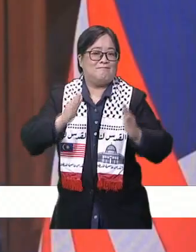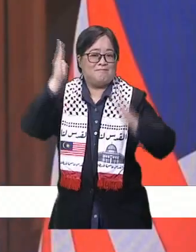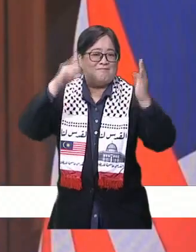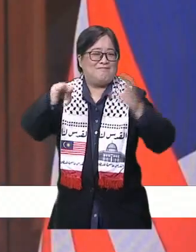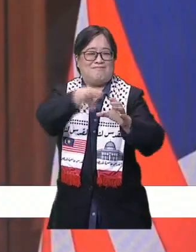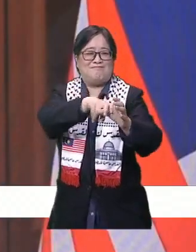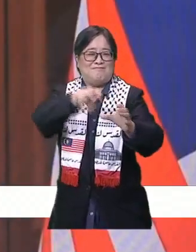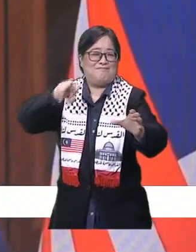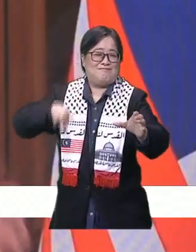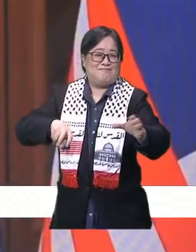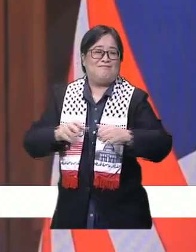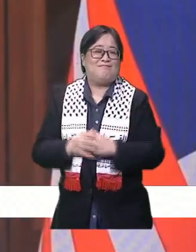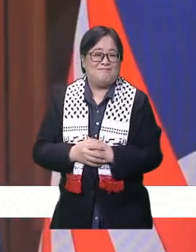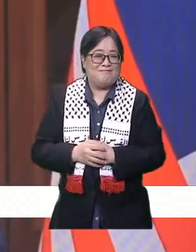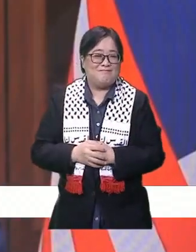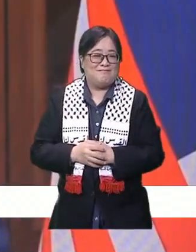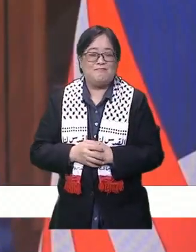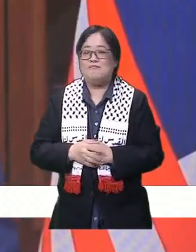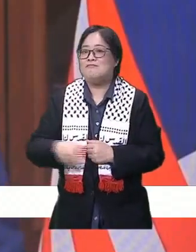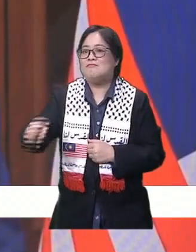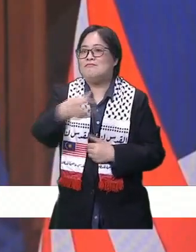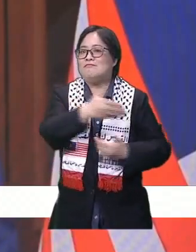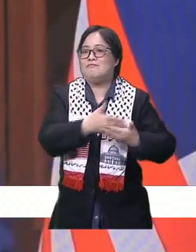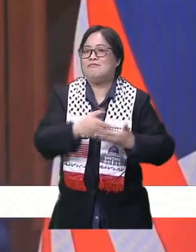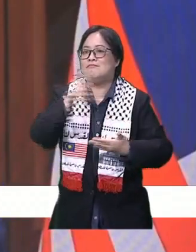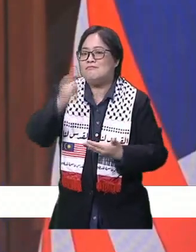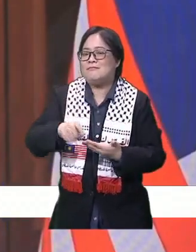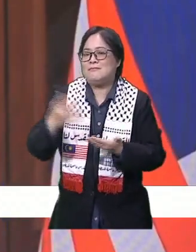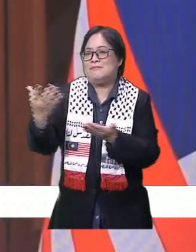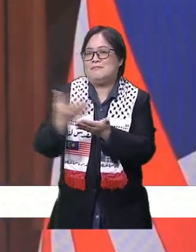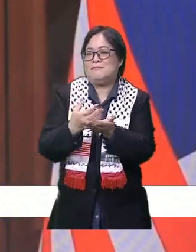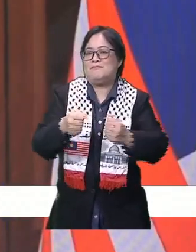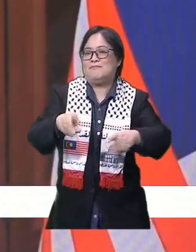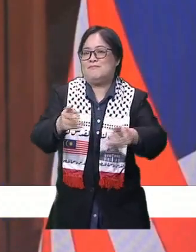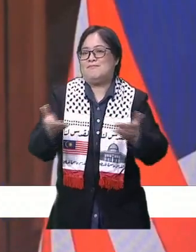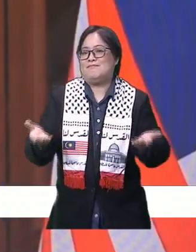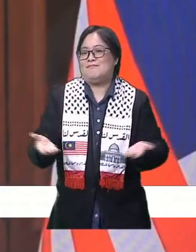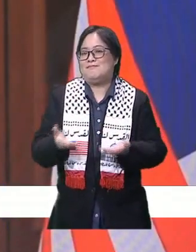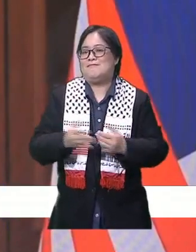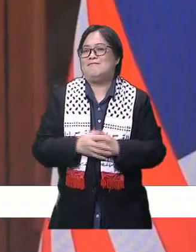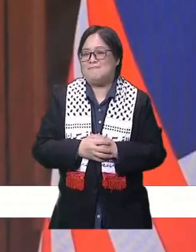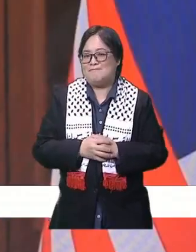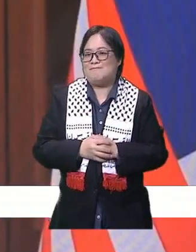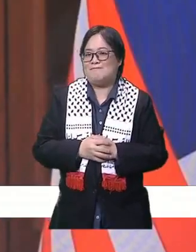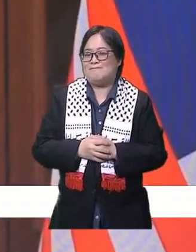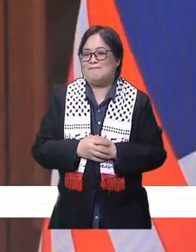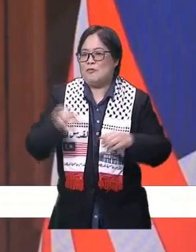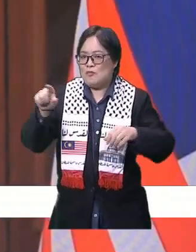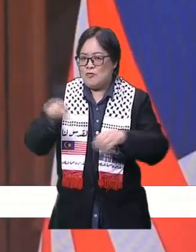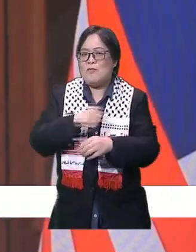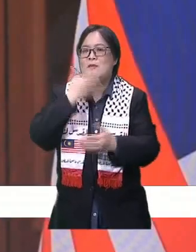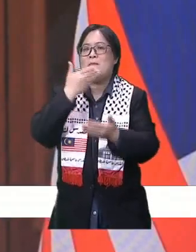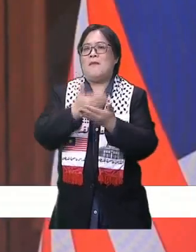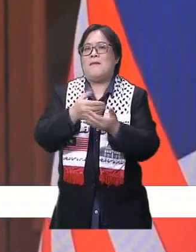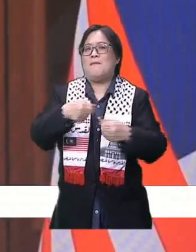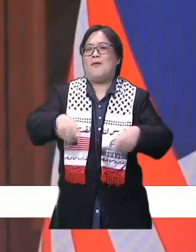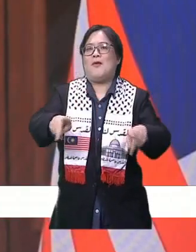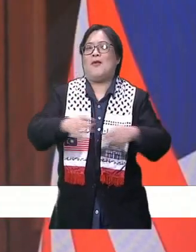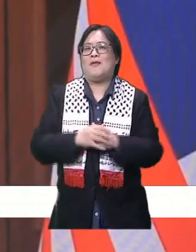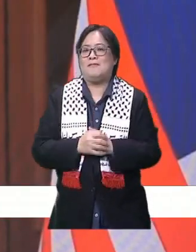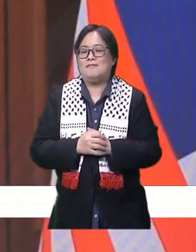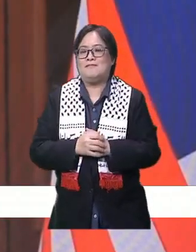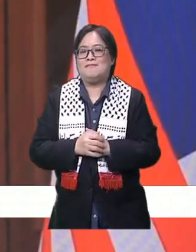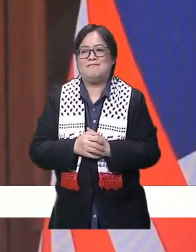tercicir. Dan anak-anak harus ambil kesempatan ini dengan sebaiknya. Tidak ada